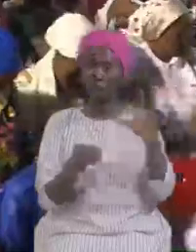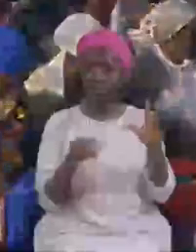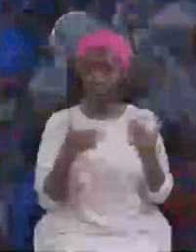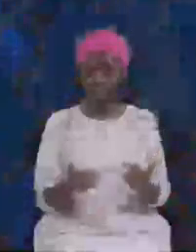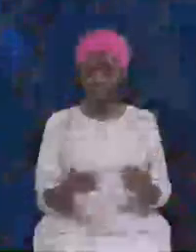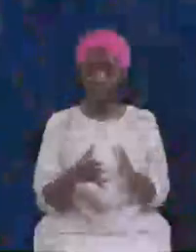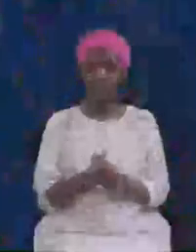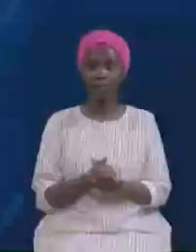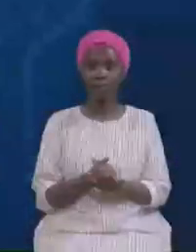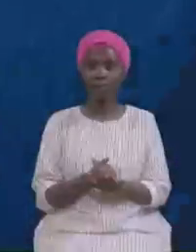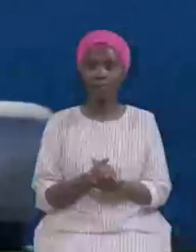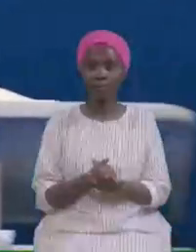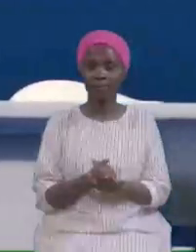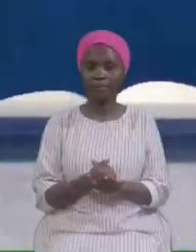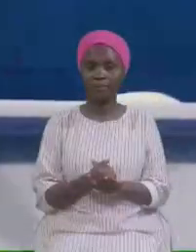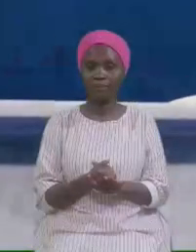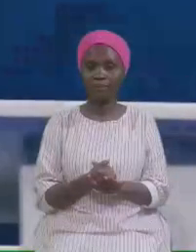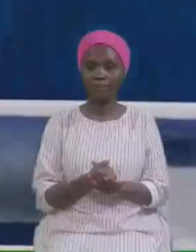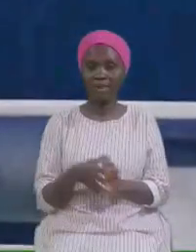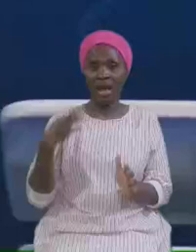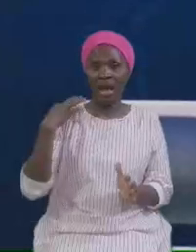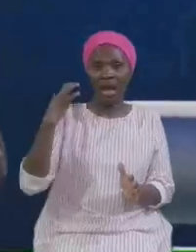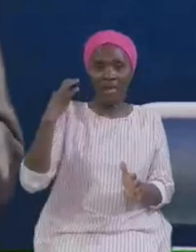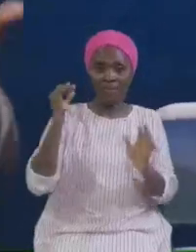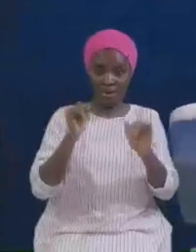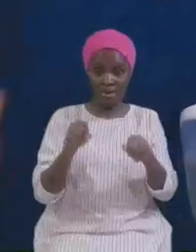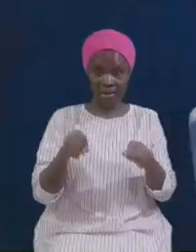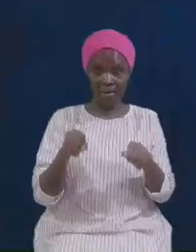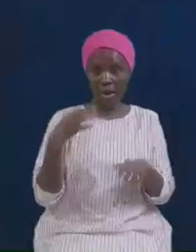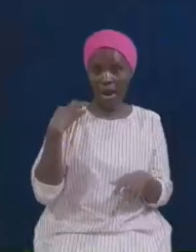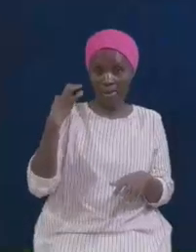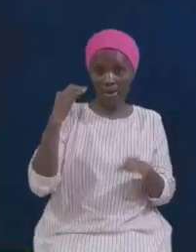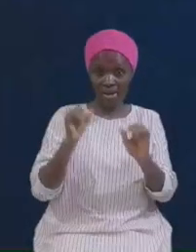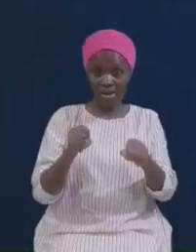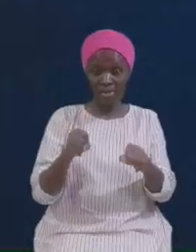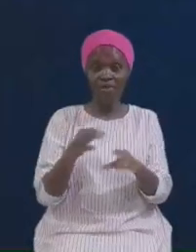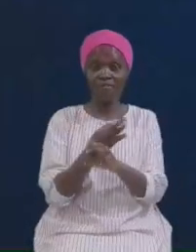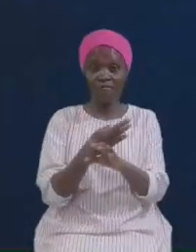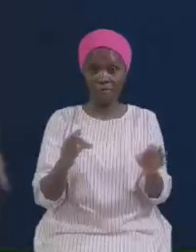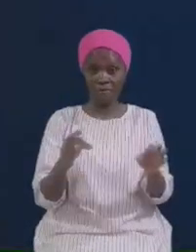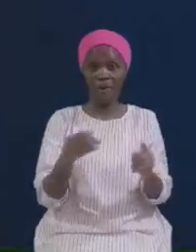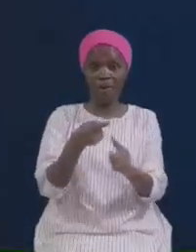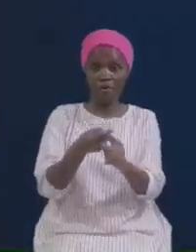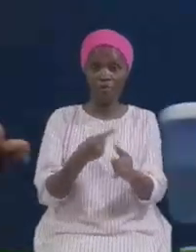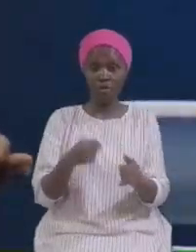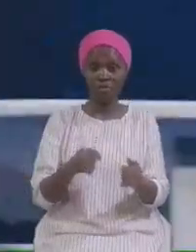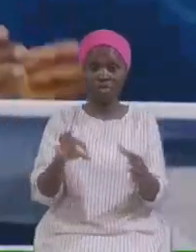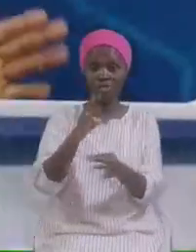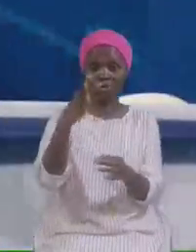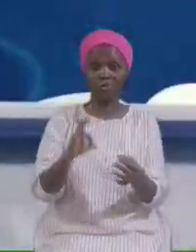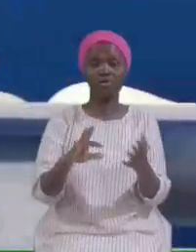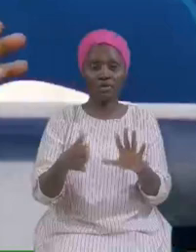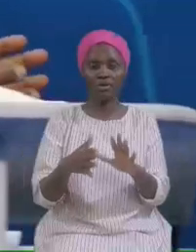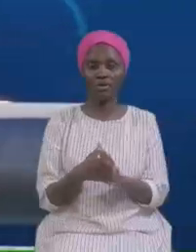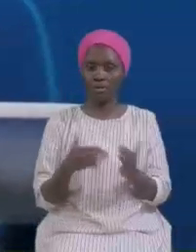Troisième point maintenant, la libération applicable de l'esprit de mort.